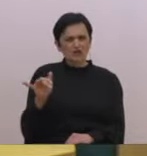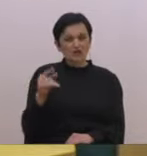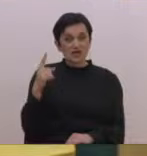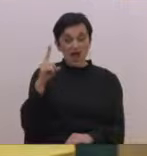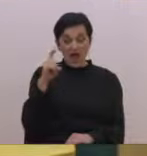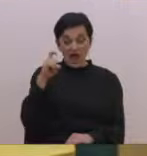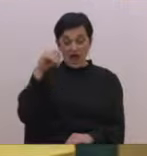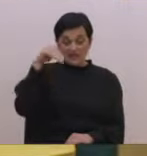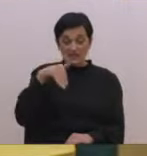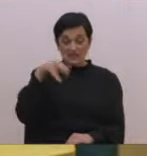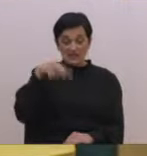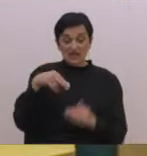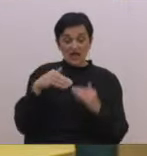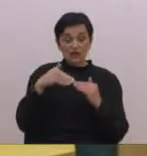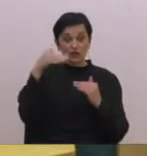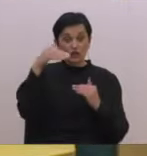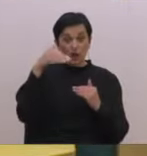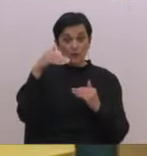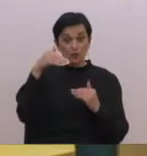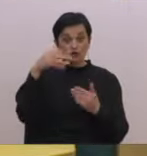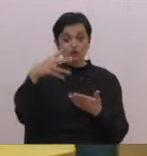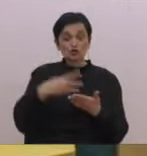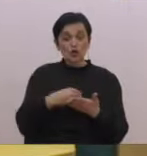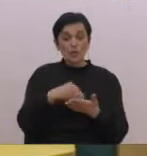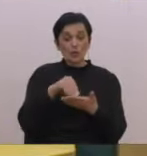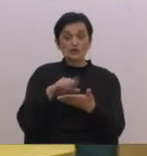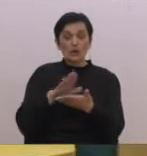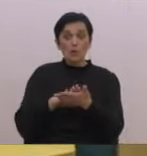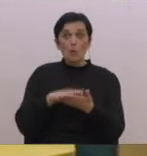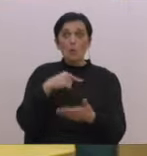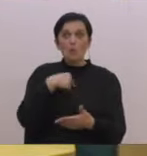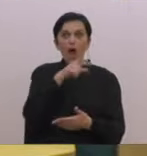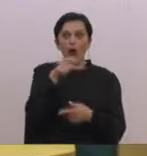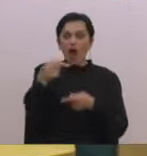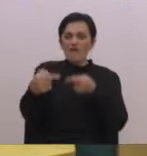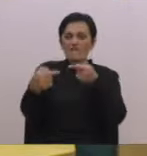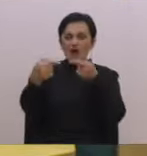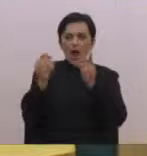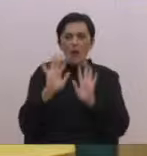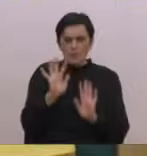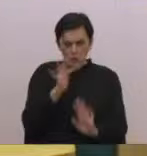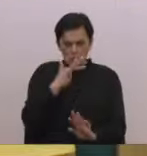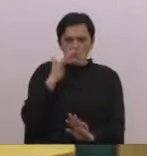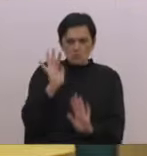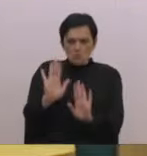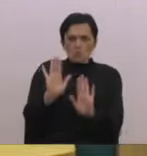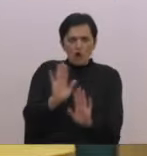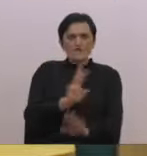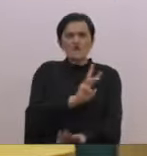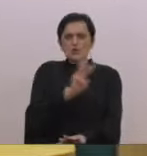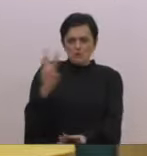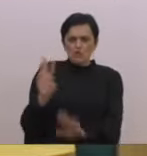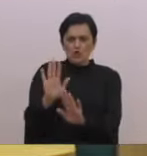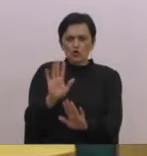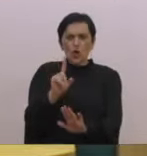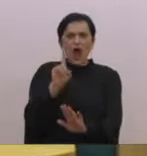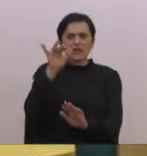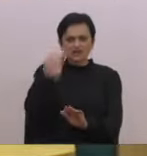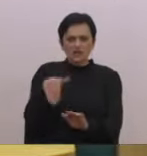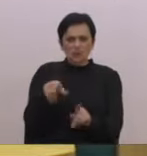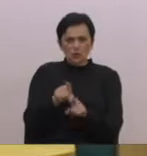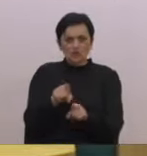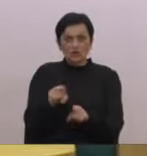slarș zemut șemusaoli da pixirebul. Mie am haos chiar o epzupiri, kit mindaro peuri, hoza milion nebii, hoza asobita ta si, hoza